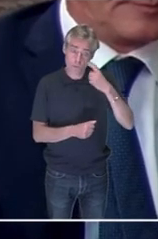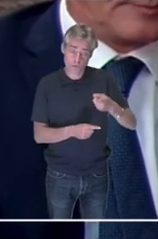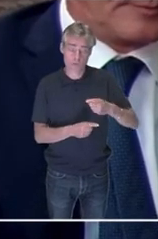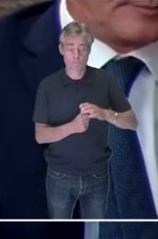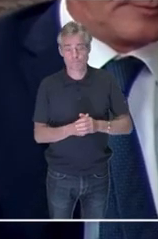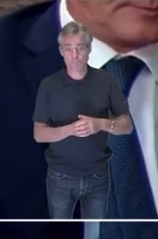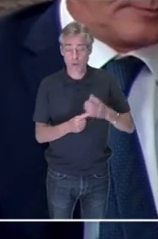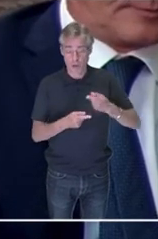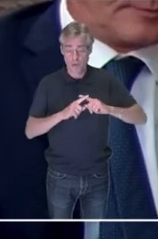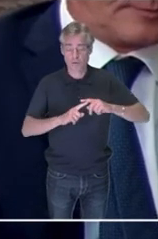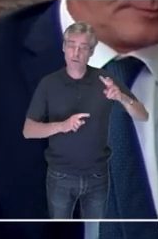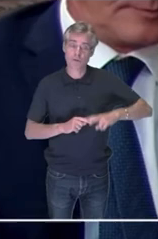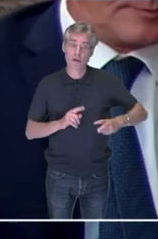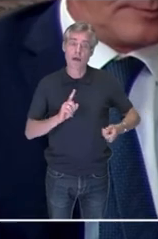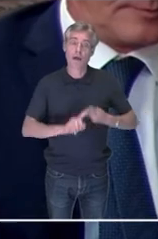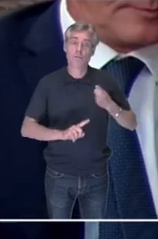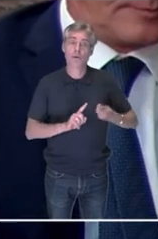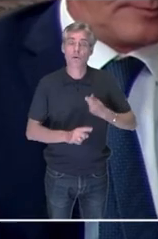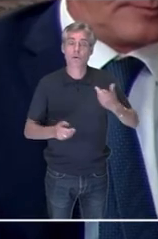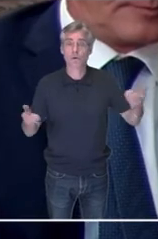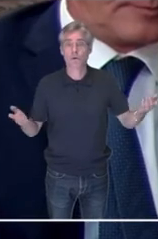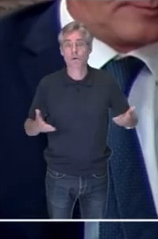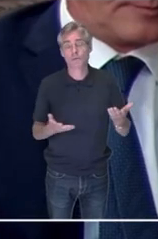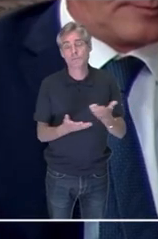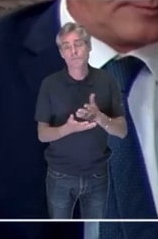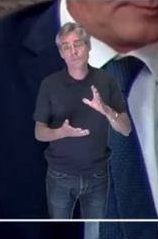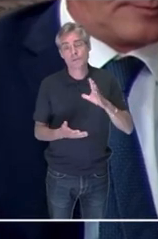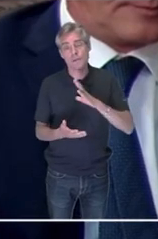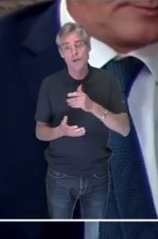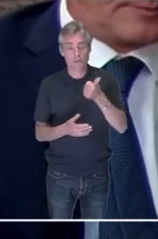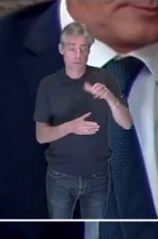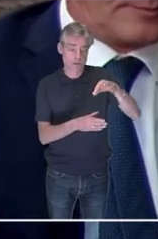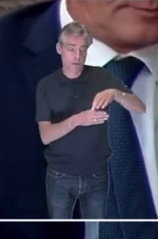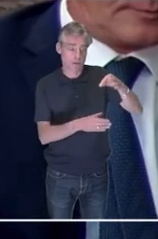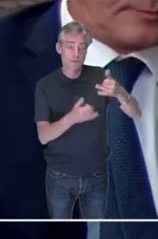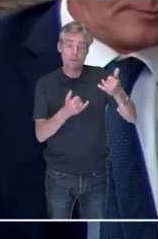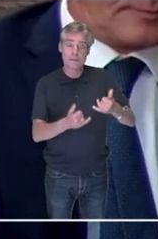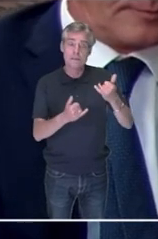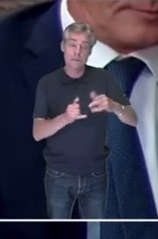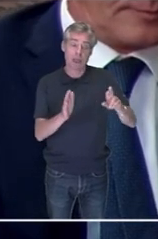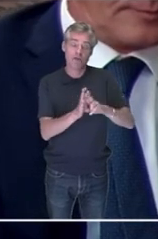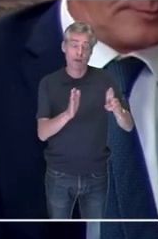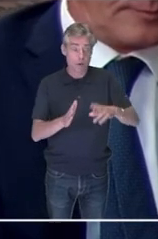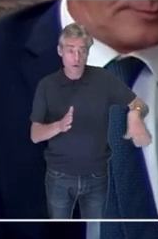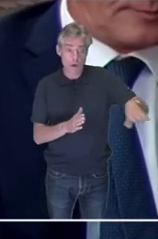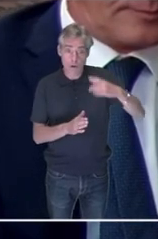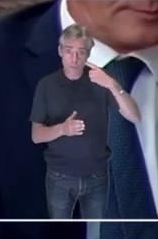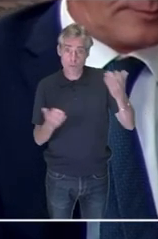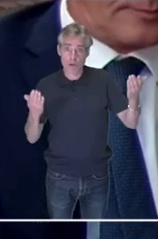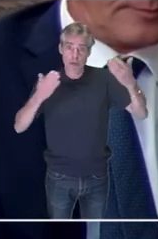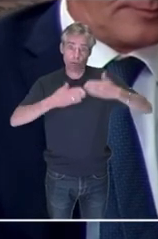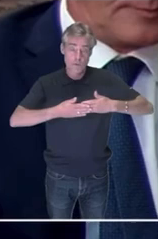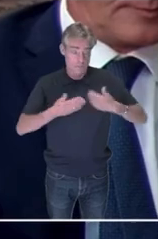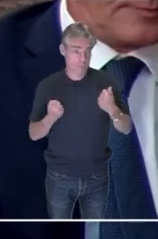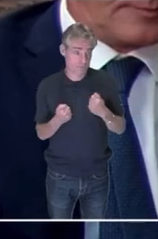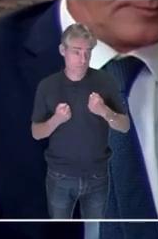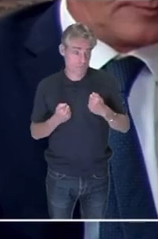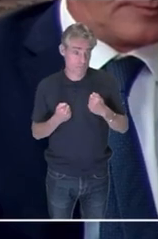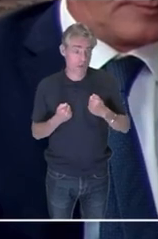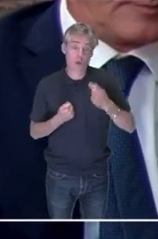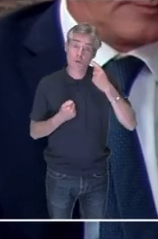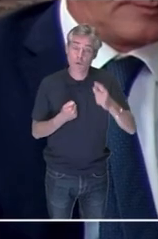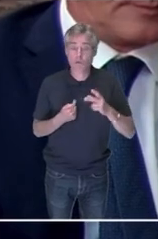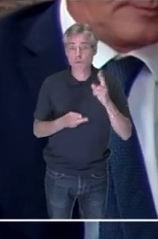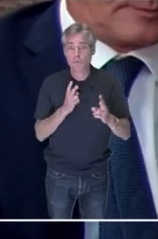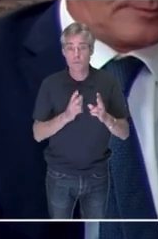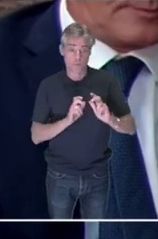qu'il est maintenant indispensable d'avoir un élu chez vous, référent, pour la nuit. Nous pensons qu'il